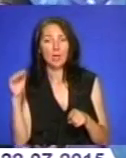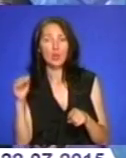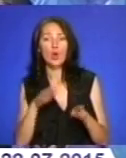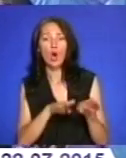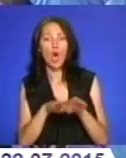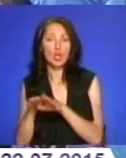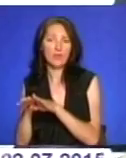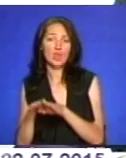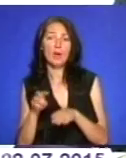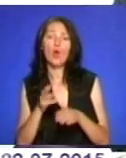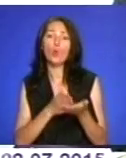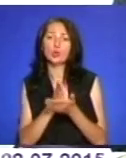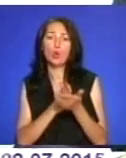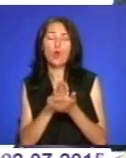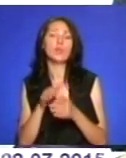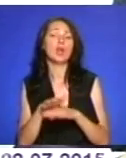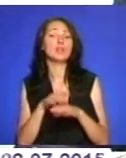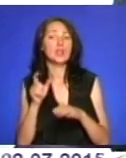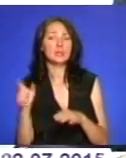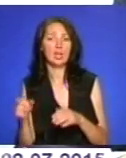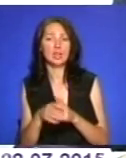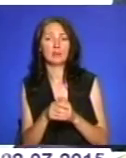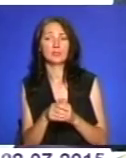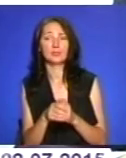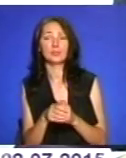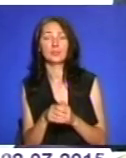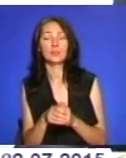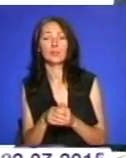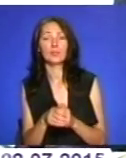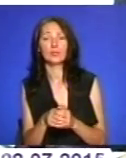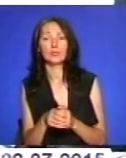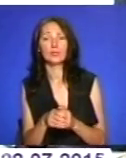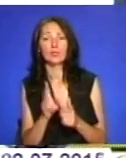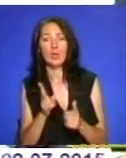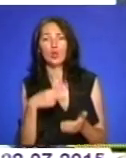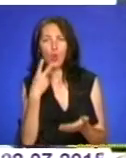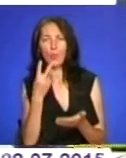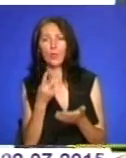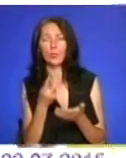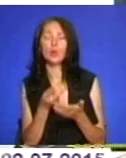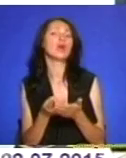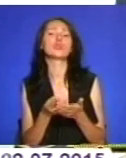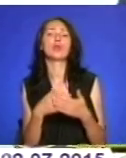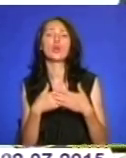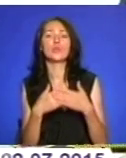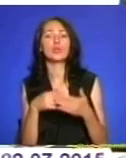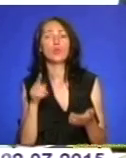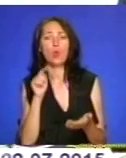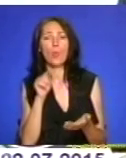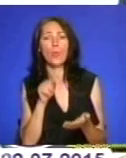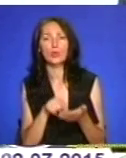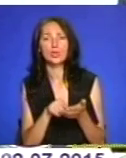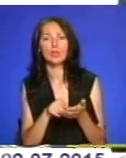обслуговування населення. Дякую кожному, хто виявляє позицію громадянську і це робить. Ми можемо працювати